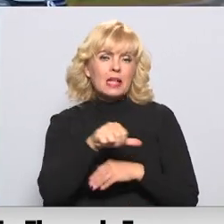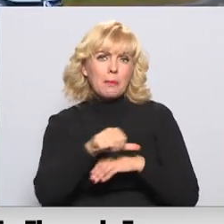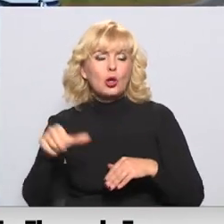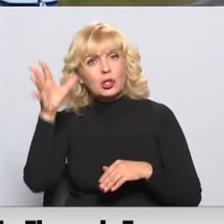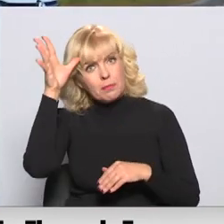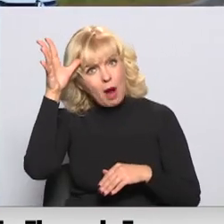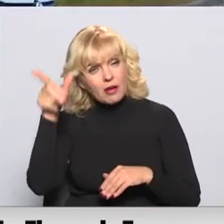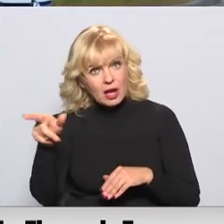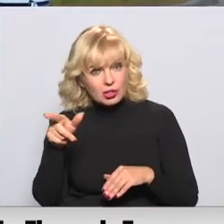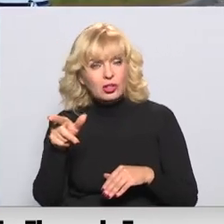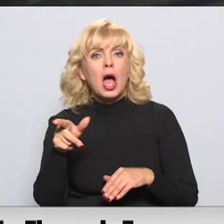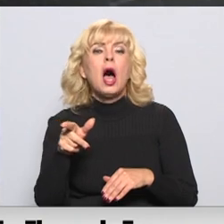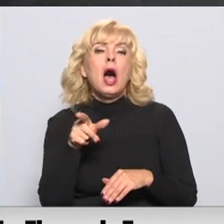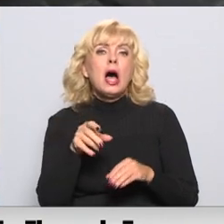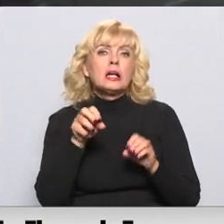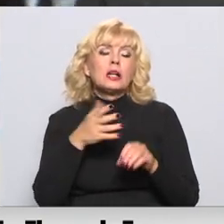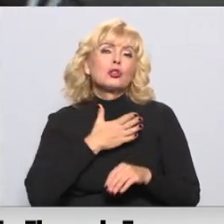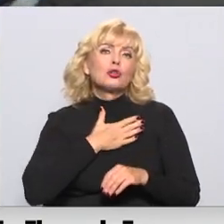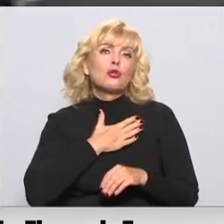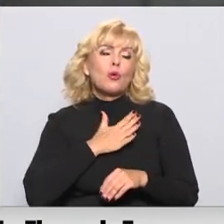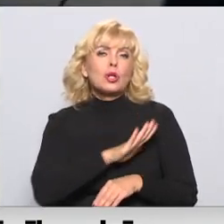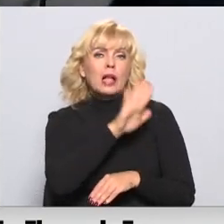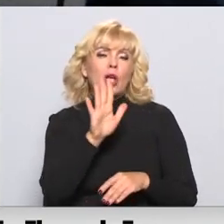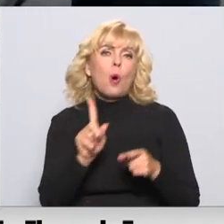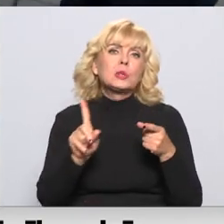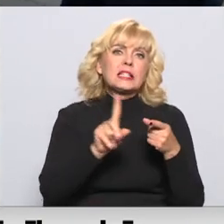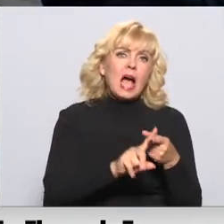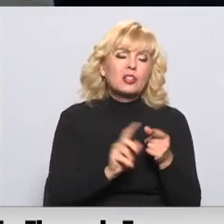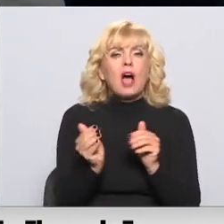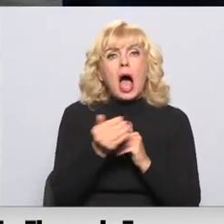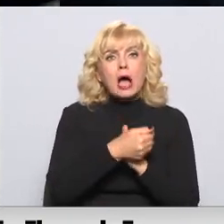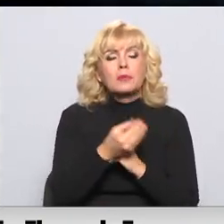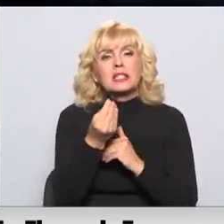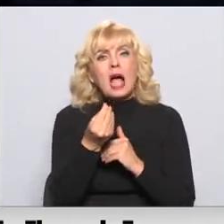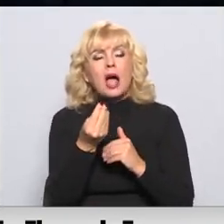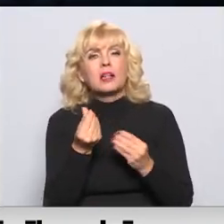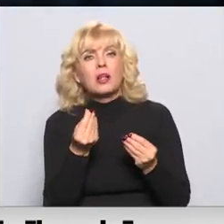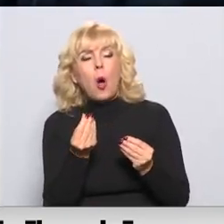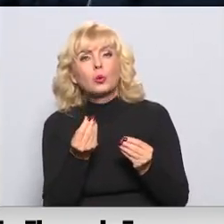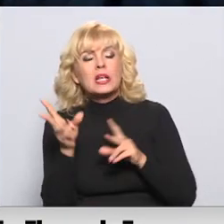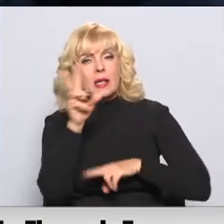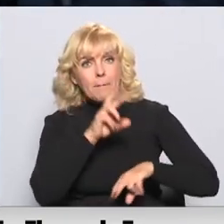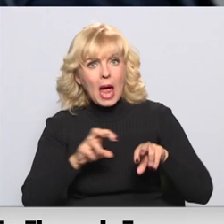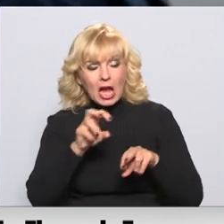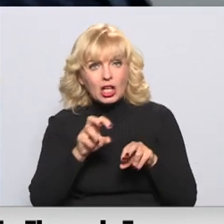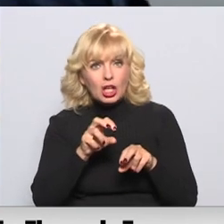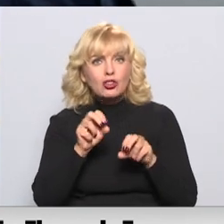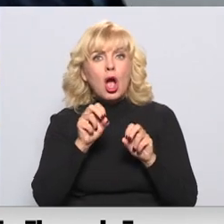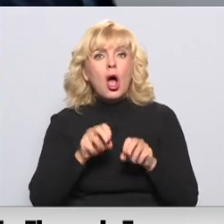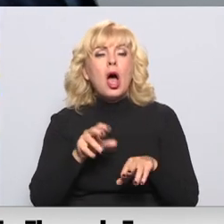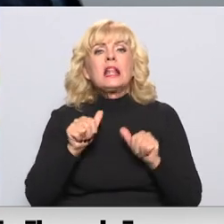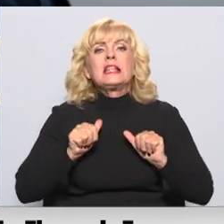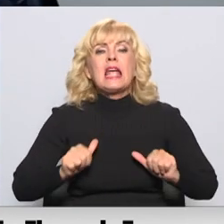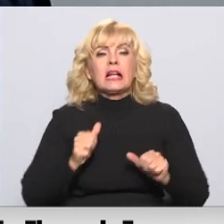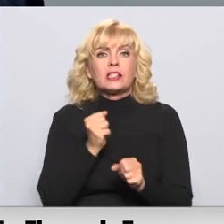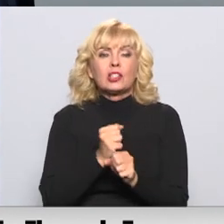pārvaldes kinoloģijas dienesta suņiem, kura ikdienas darbs saistīts ar apslēptās skaidrās naudas meklēšanu. Kopumā kinoloģijas dienestā strādā